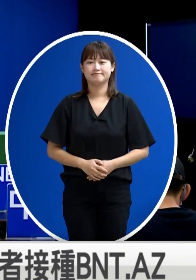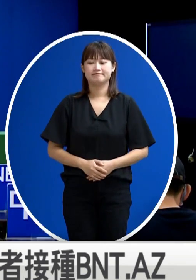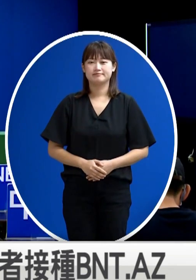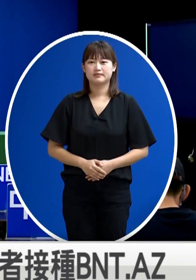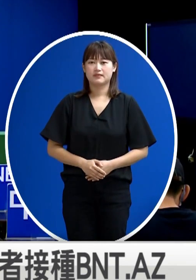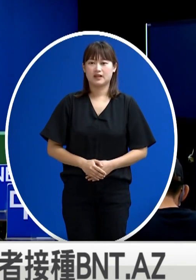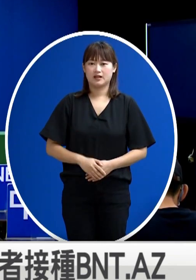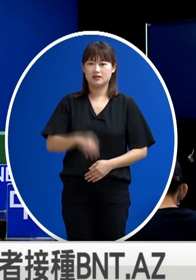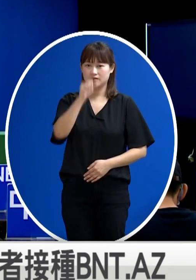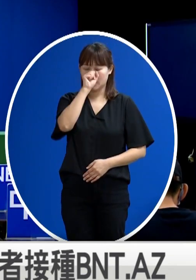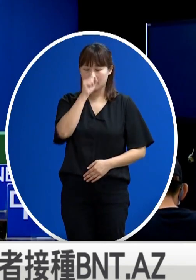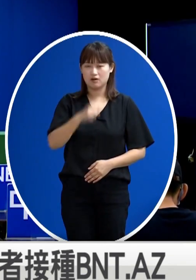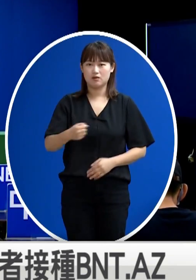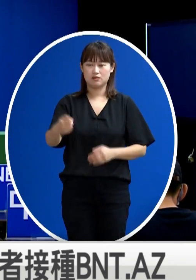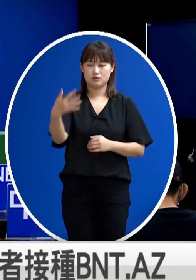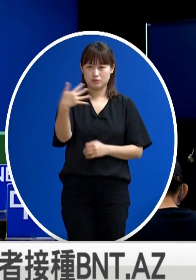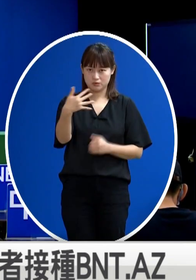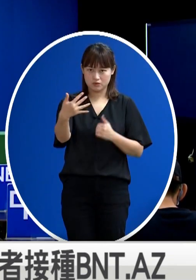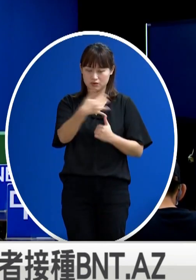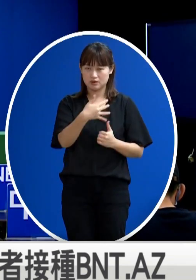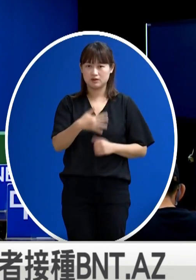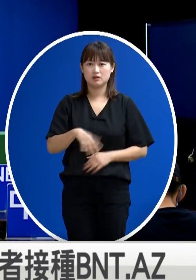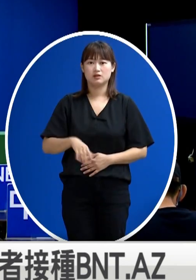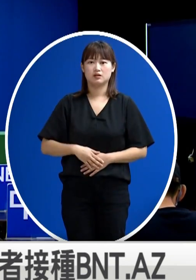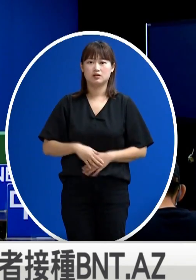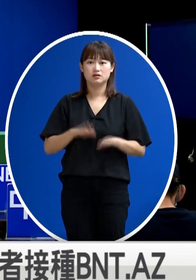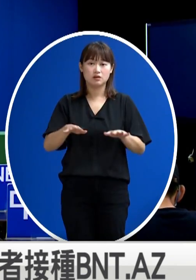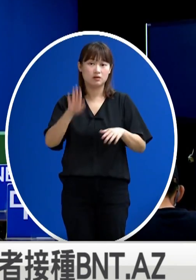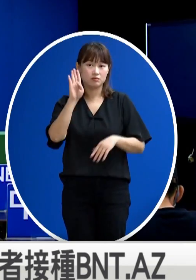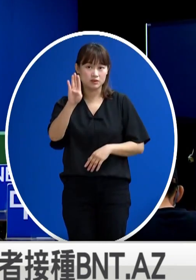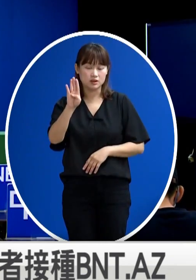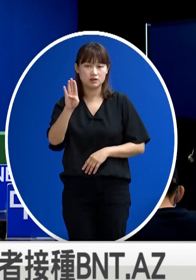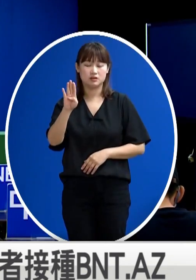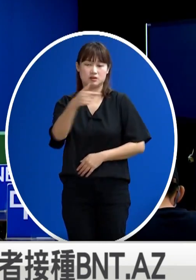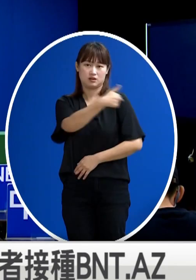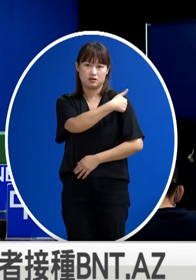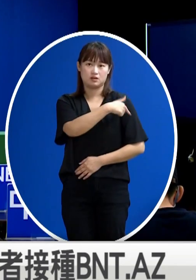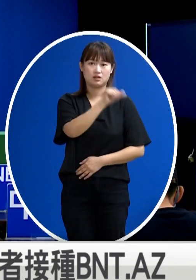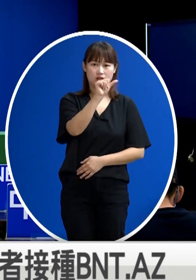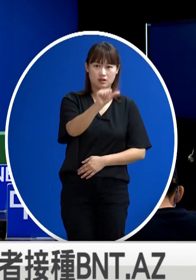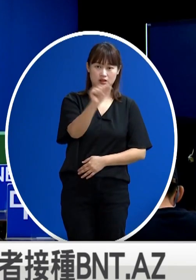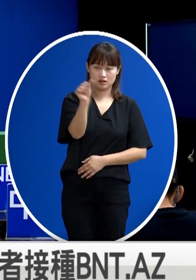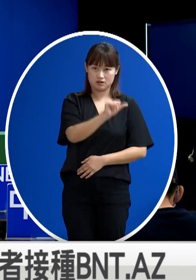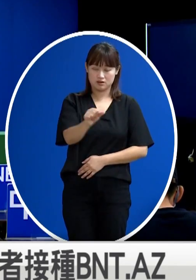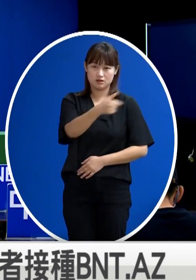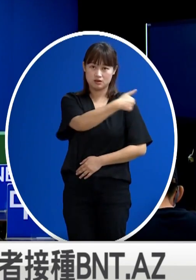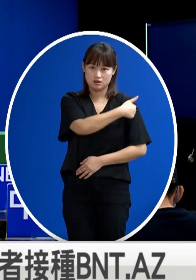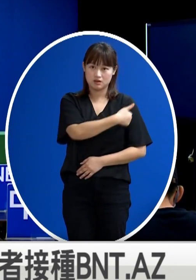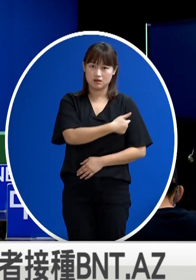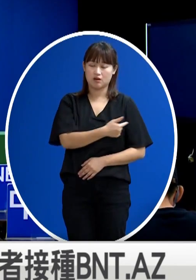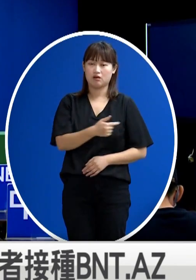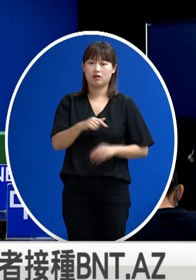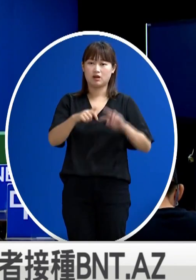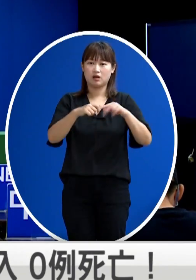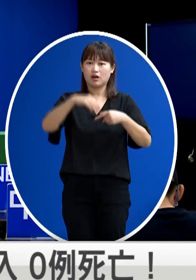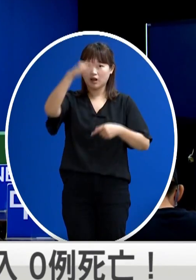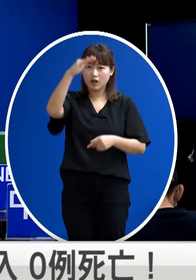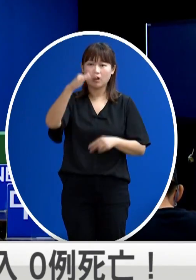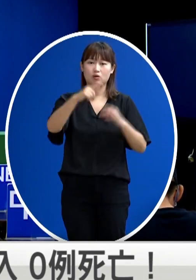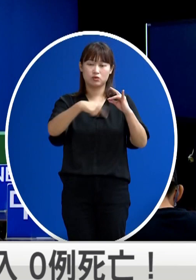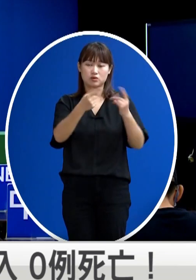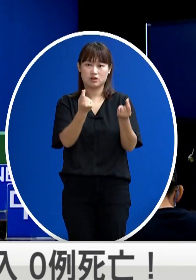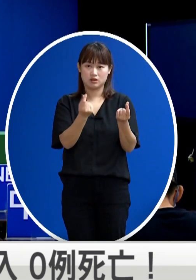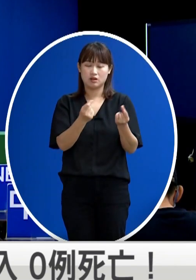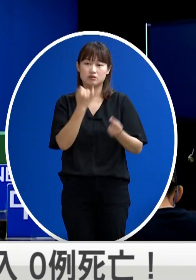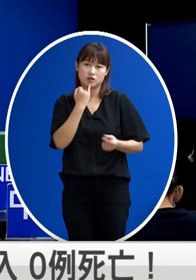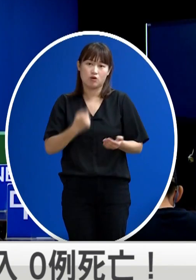长官好，台视提问，想问一下说，那现在是等于这个 BNT 跟 AZ 都可以像高端一样，就是等于是算是随到随打的概念吗？